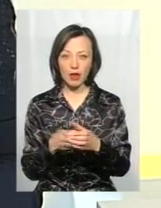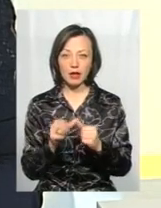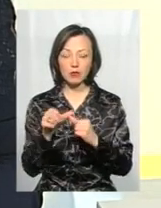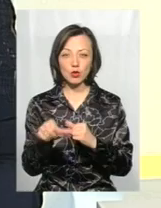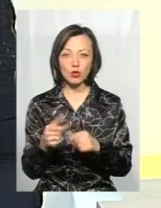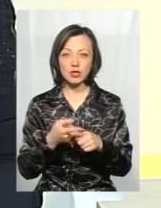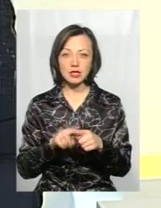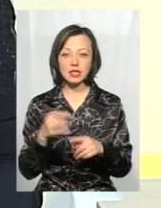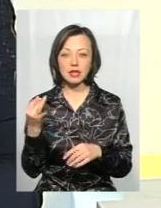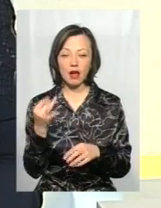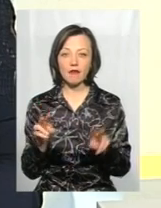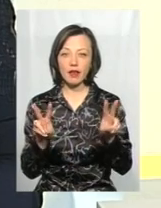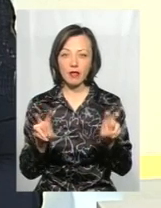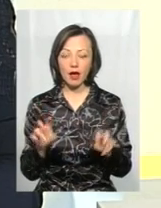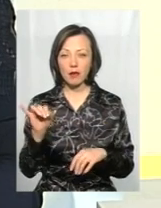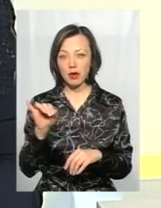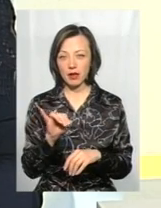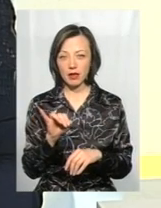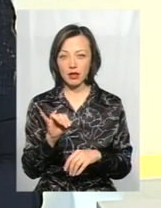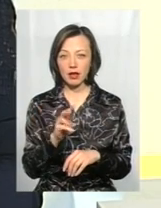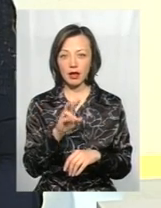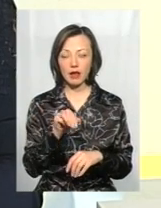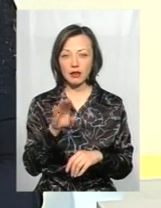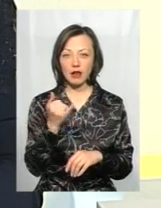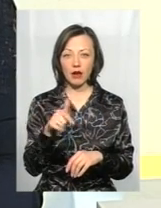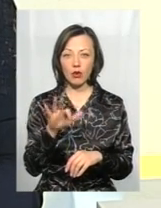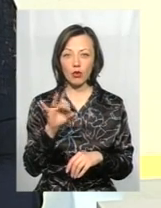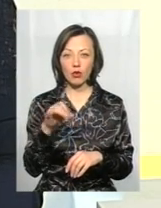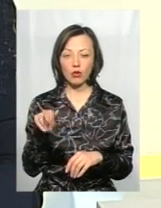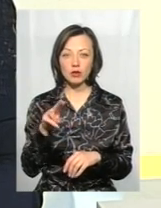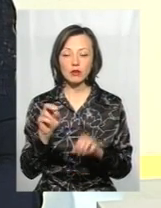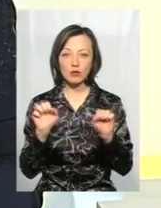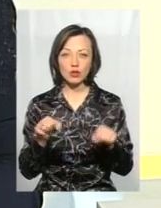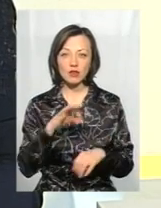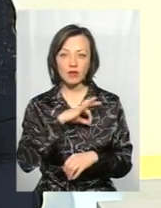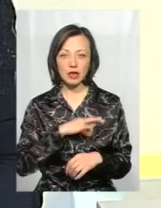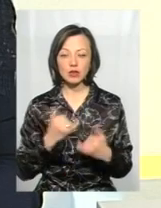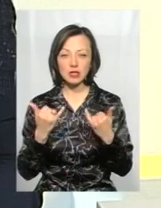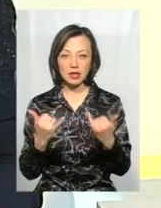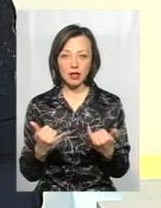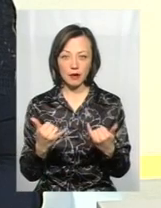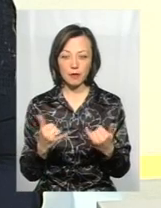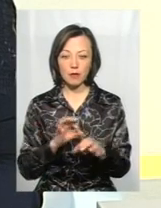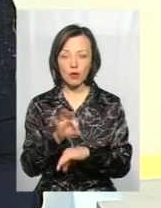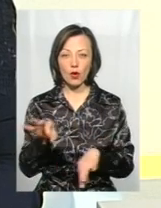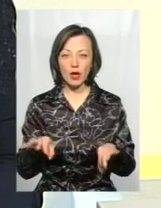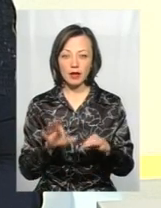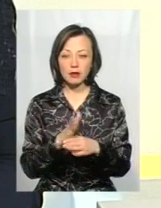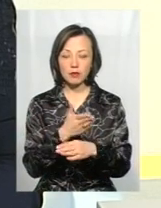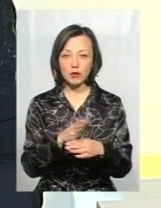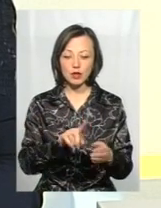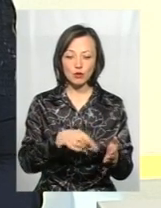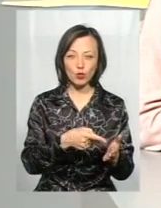того, це цікава тема, і Китайгородська громада може використати для проєктів